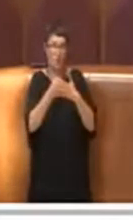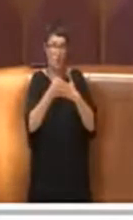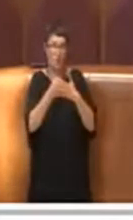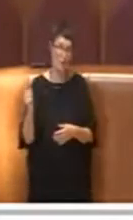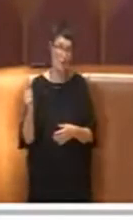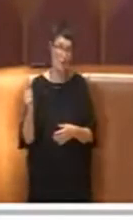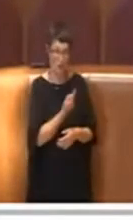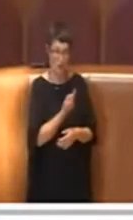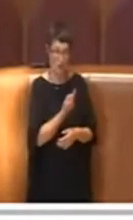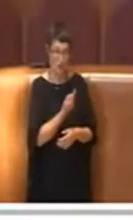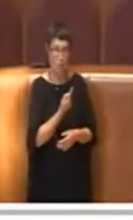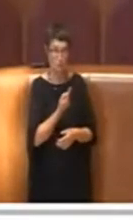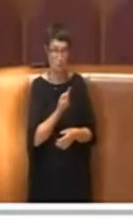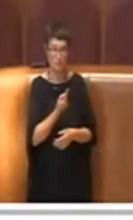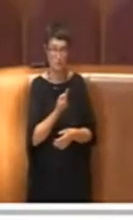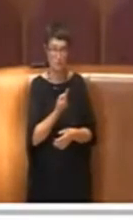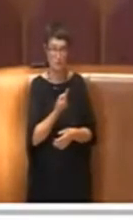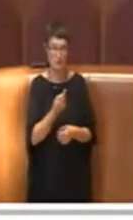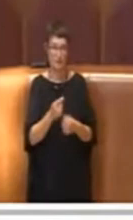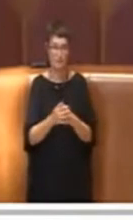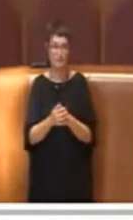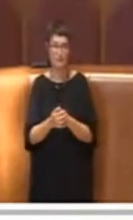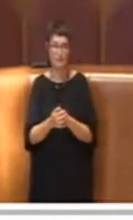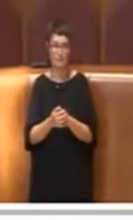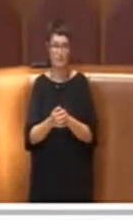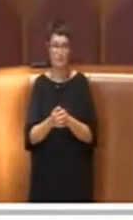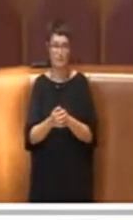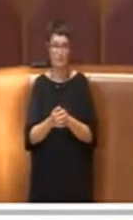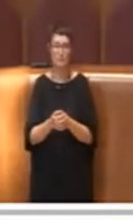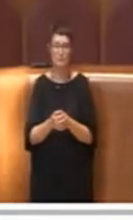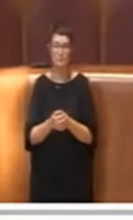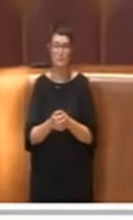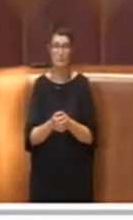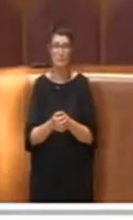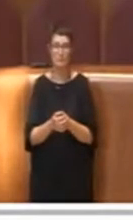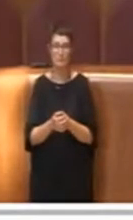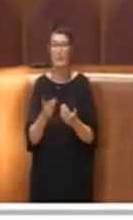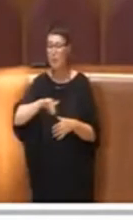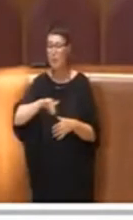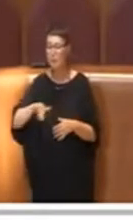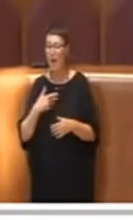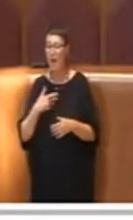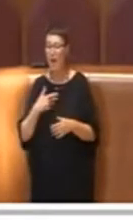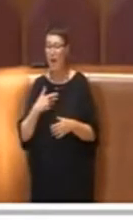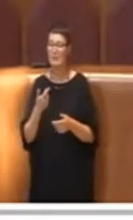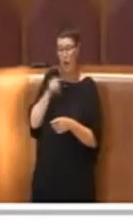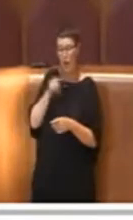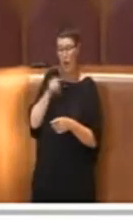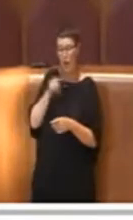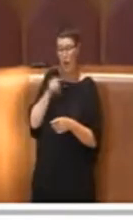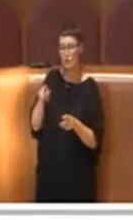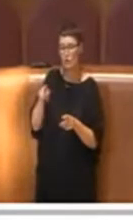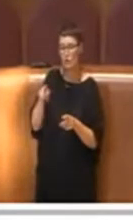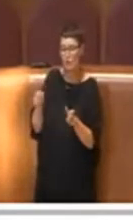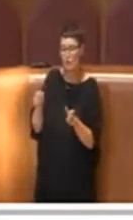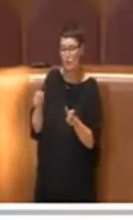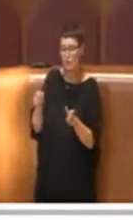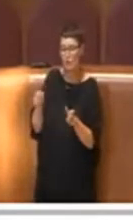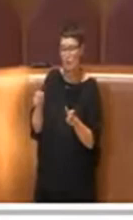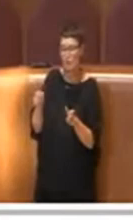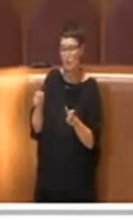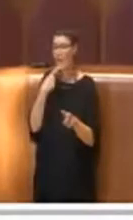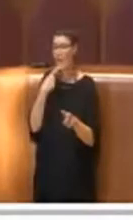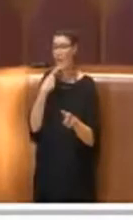là delle conoscenze di amici, parenti o altre persone che lavorano nel settore,